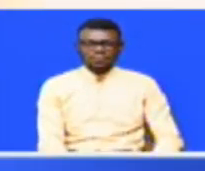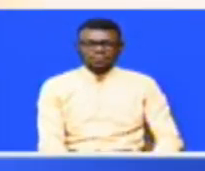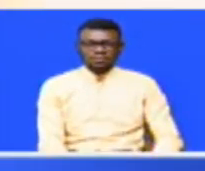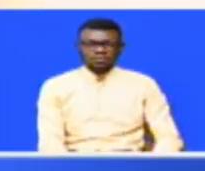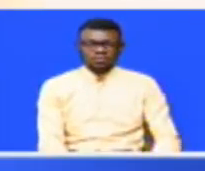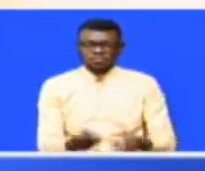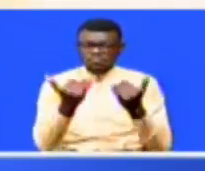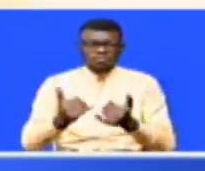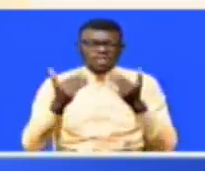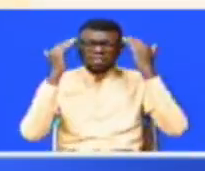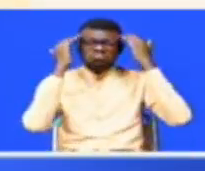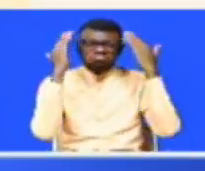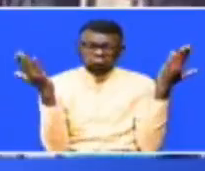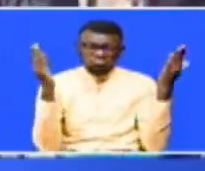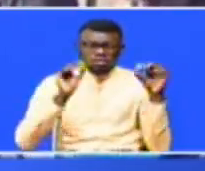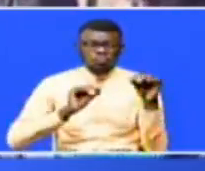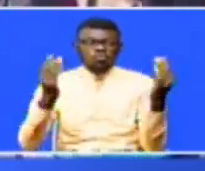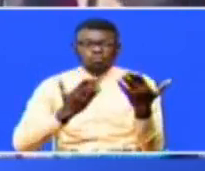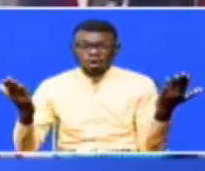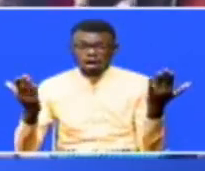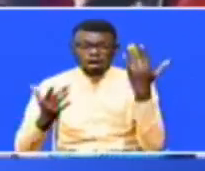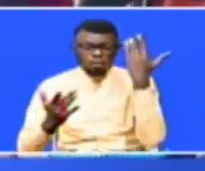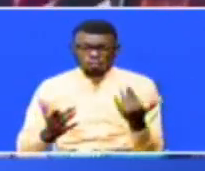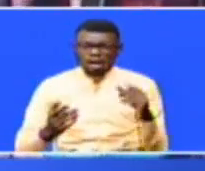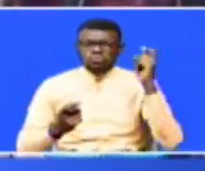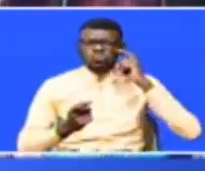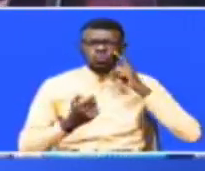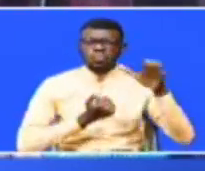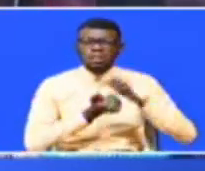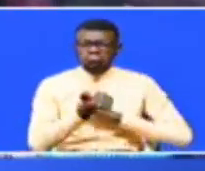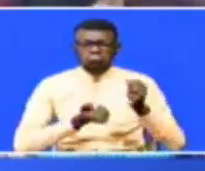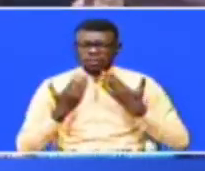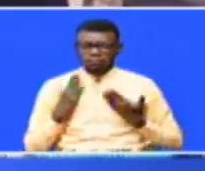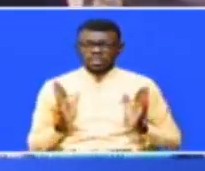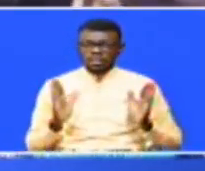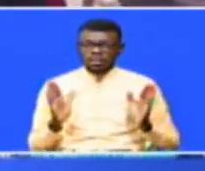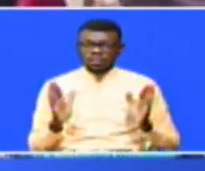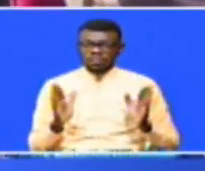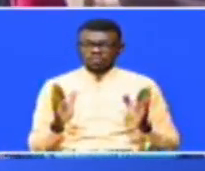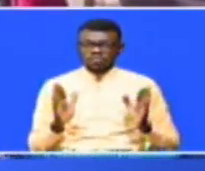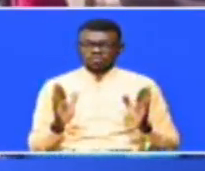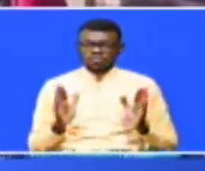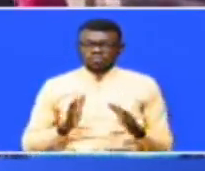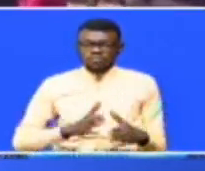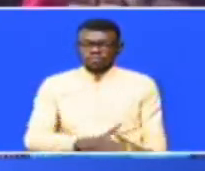Kwa sasa hawajui wataelekea wapi kwani vibanda vyao tayari vimebomolewa.